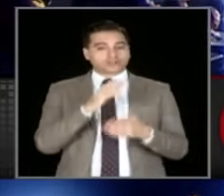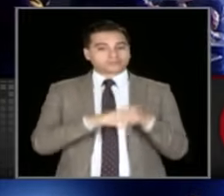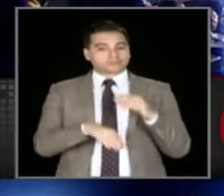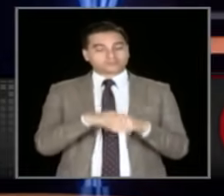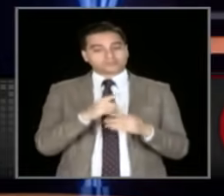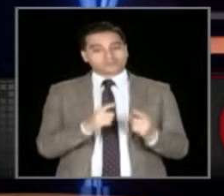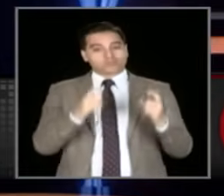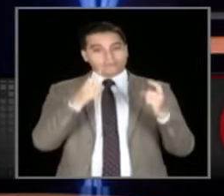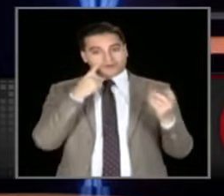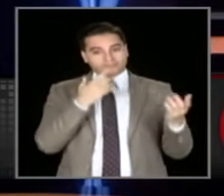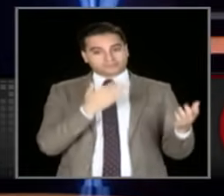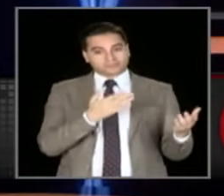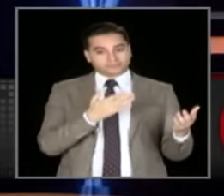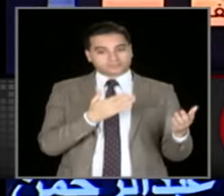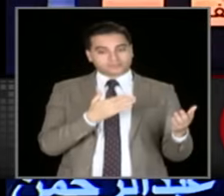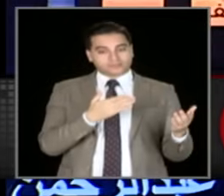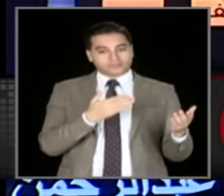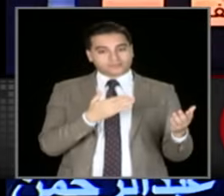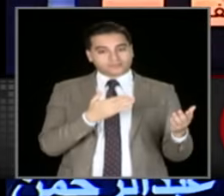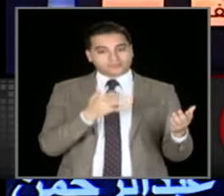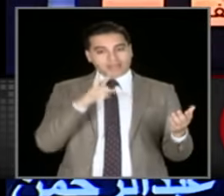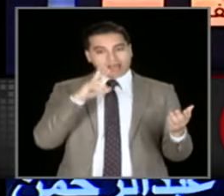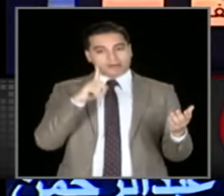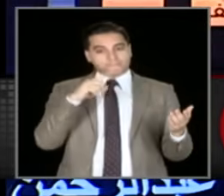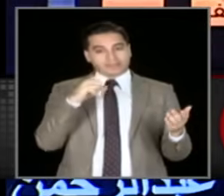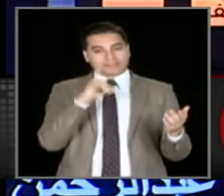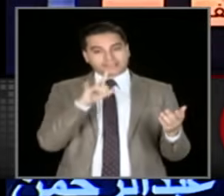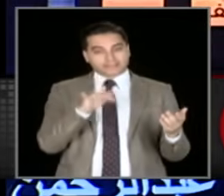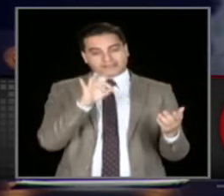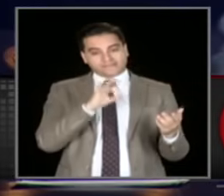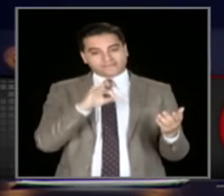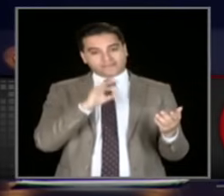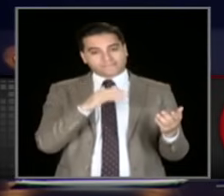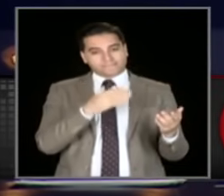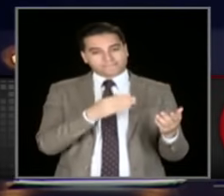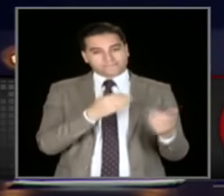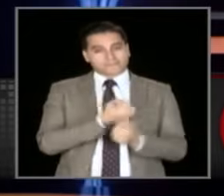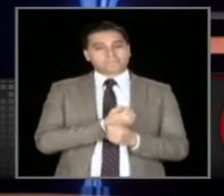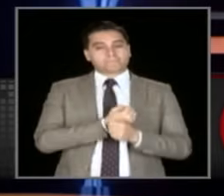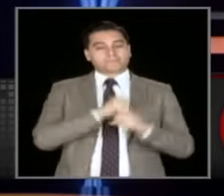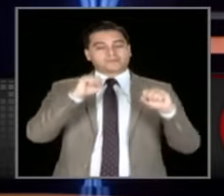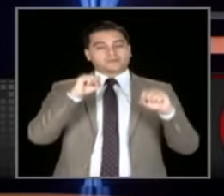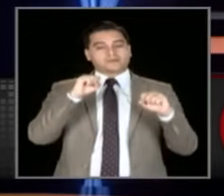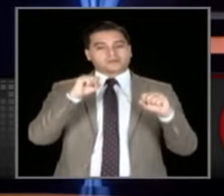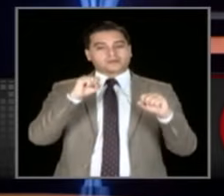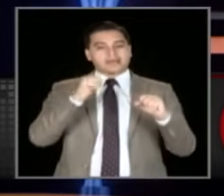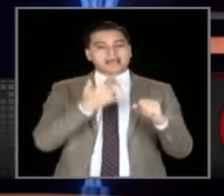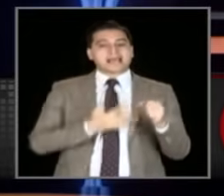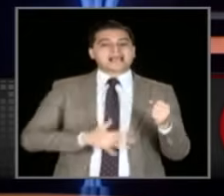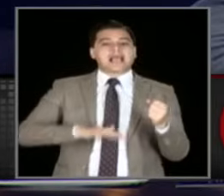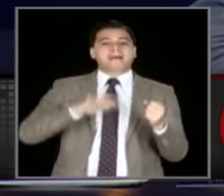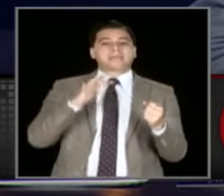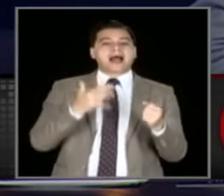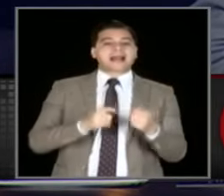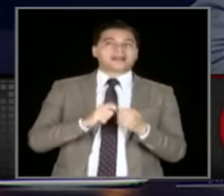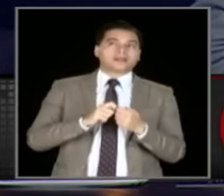في المباراة لجامعة أسيوط. البدري، كركتوة. الانفجار ده كون جبل